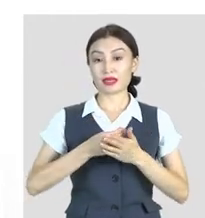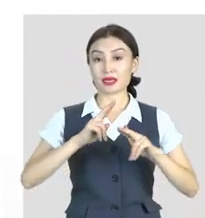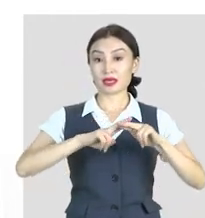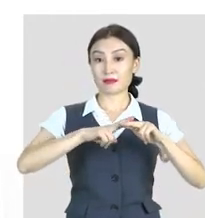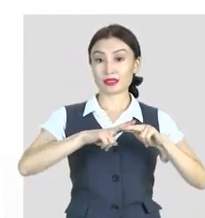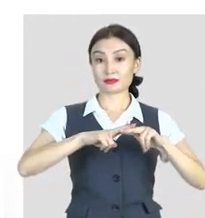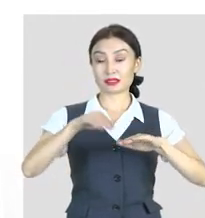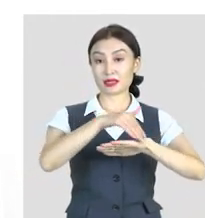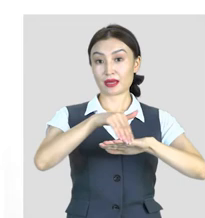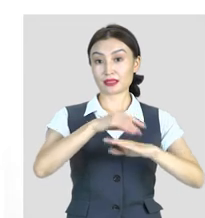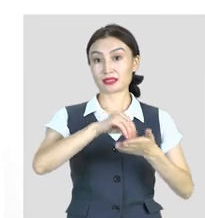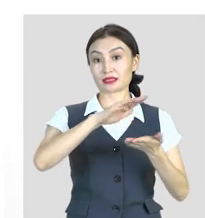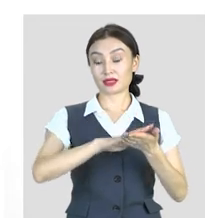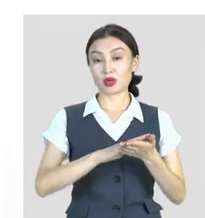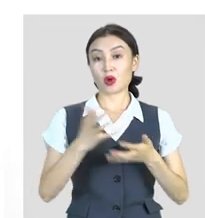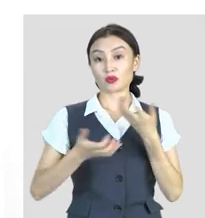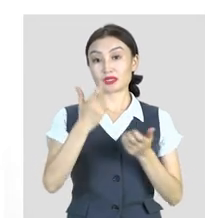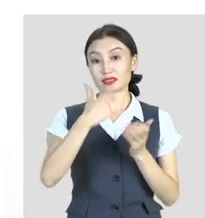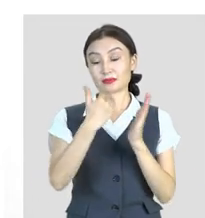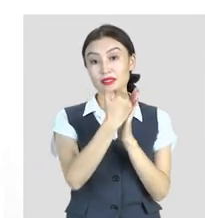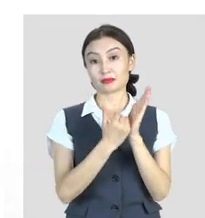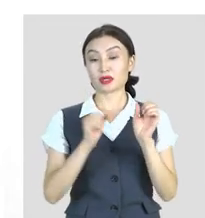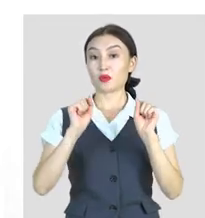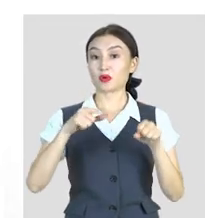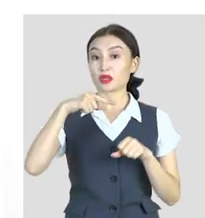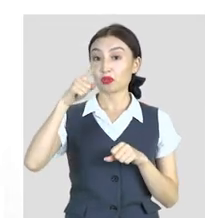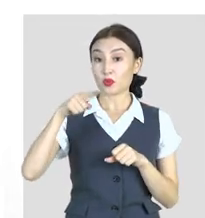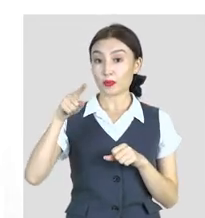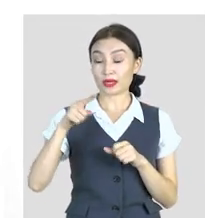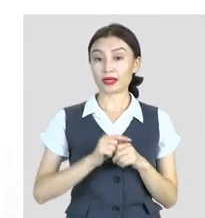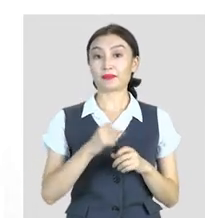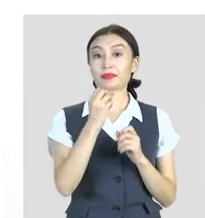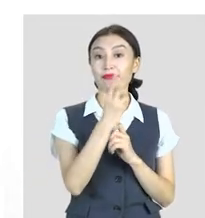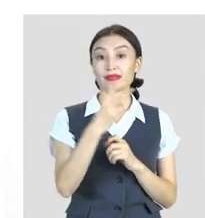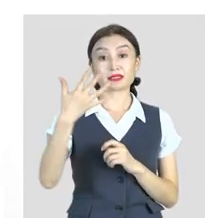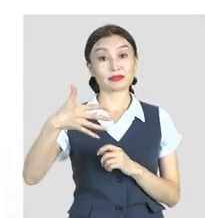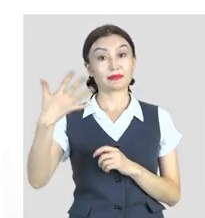паспорте. Уточнить себя в списке избирателей можно по номерам горячей линии